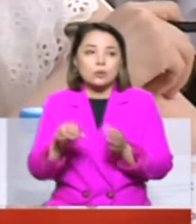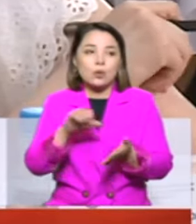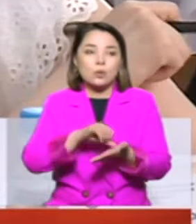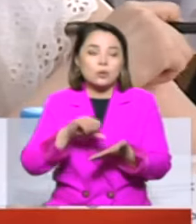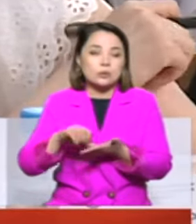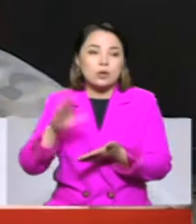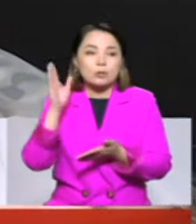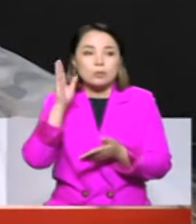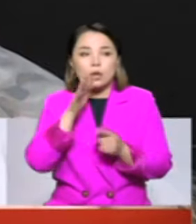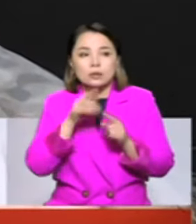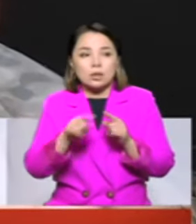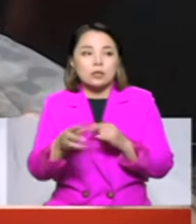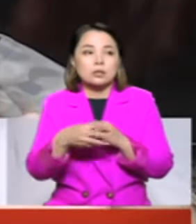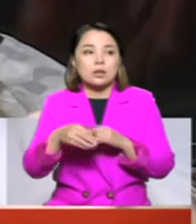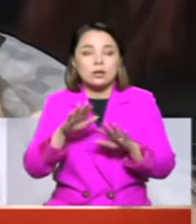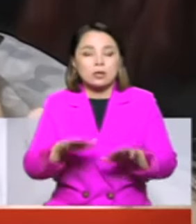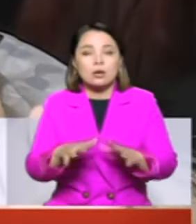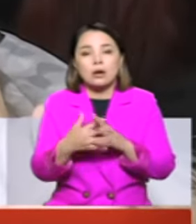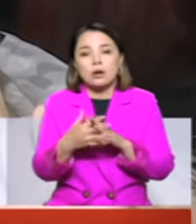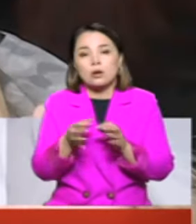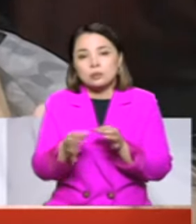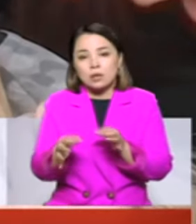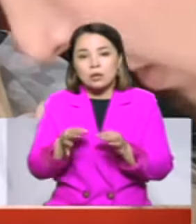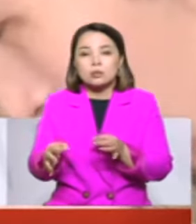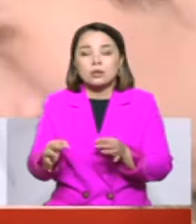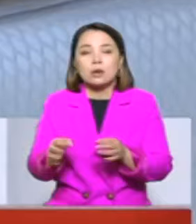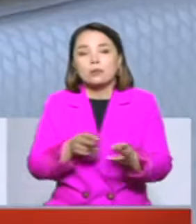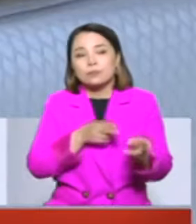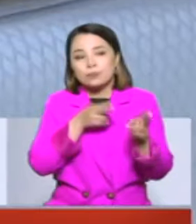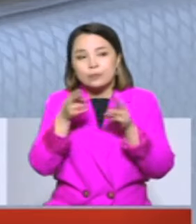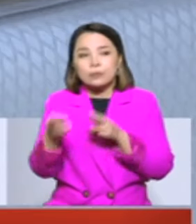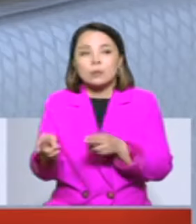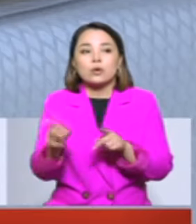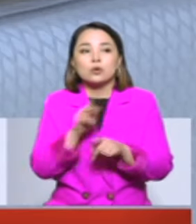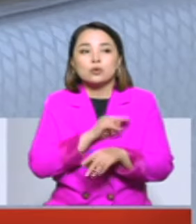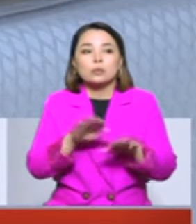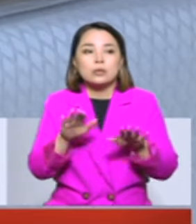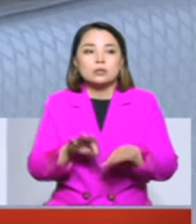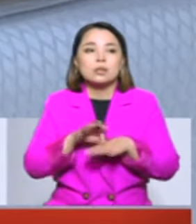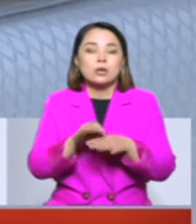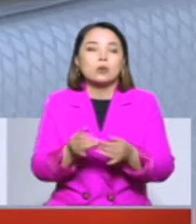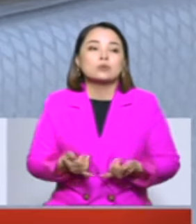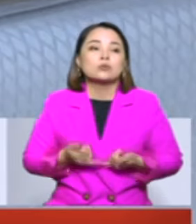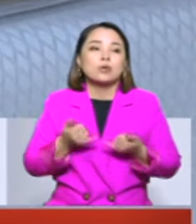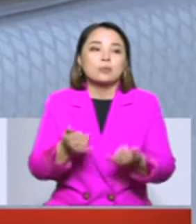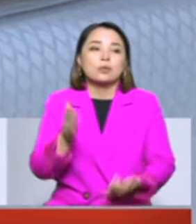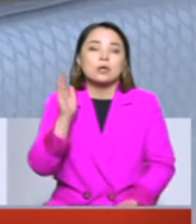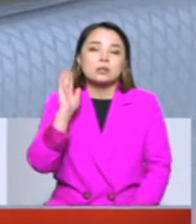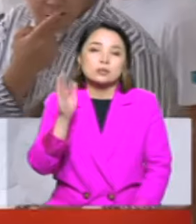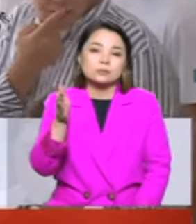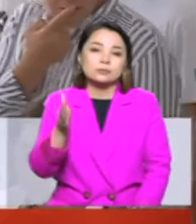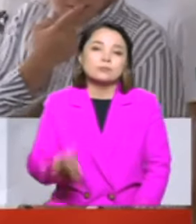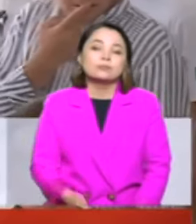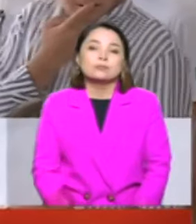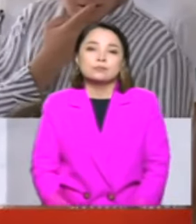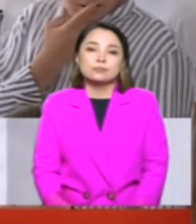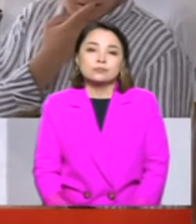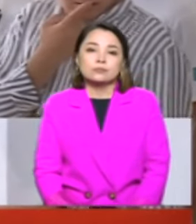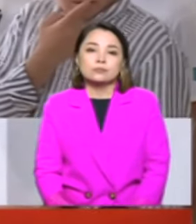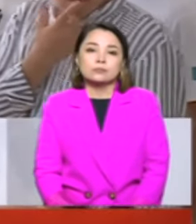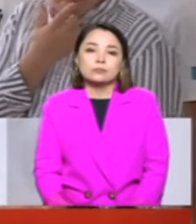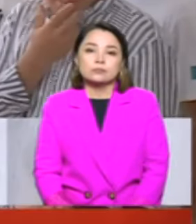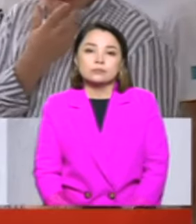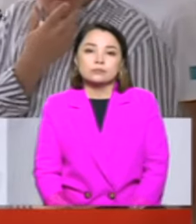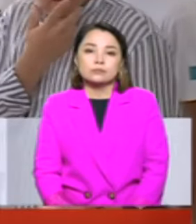өкілдер алдағы күндері өңірдің ауыл аймақтарында аралап, тұрғындарға теріскейден жұмыс орындарын ұсынады. Әділбек Сергілі, Нұрлыбек Нұрмахан,